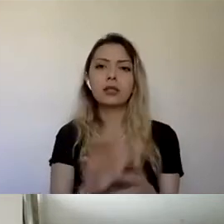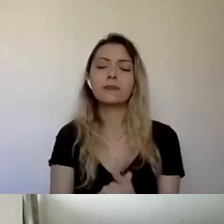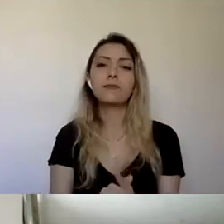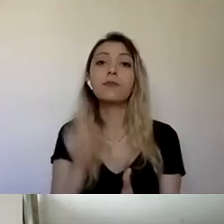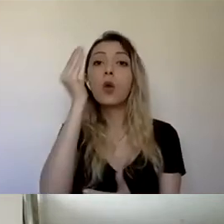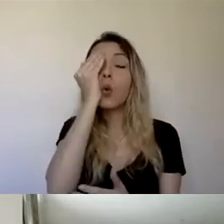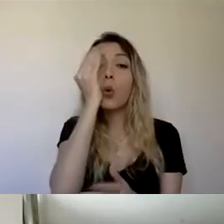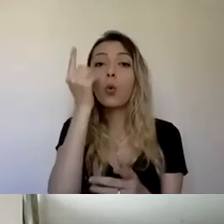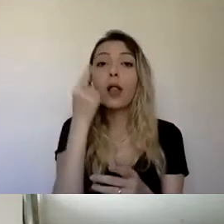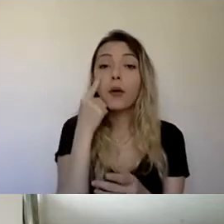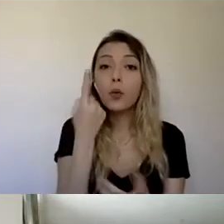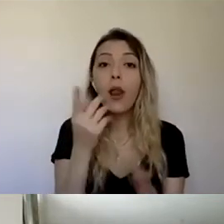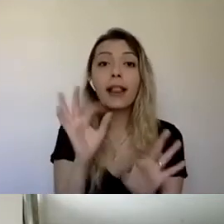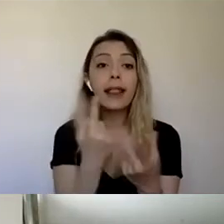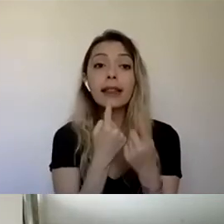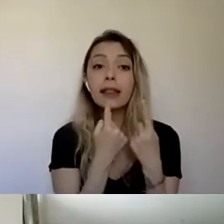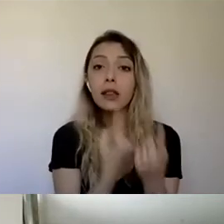yoksulluğa dair acaba ne diyor